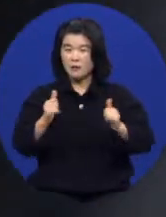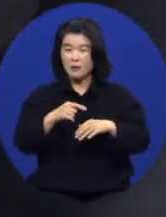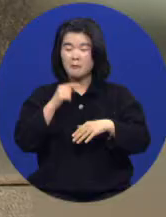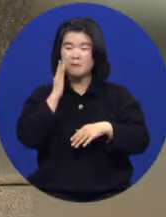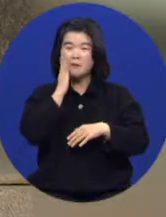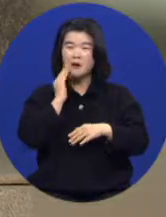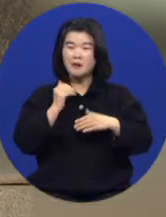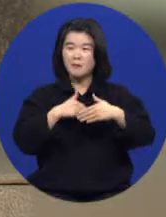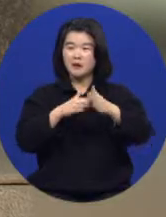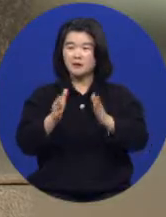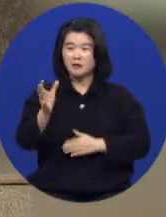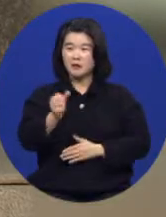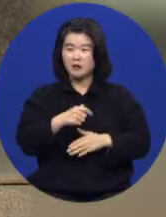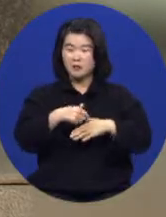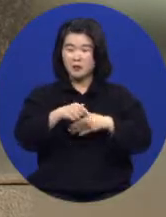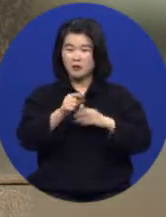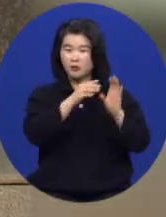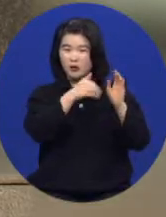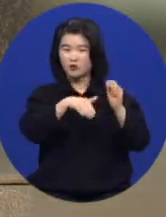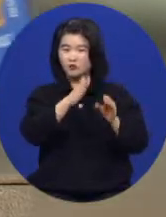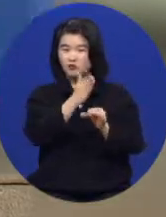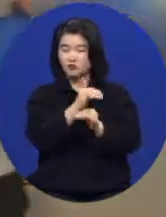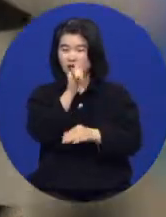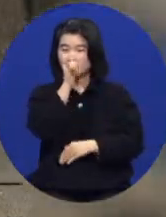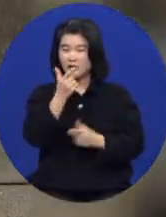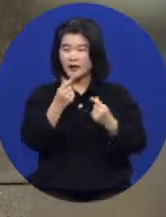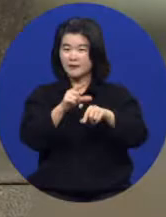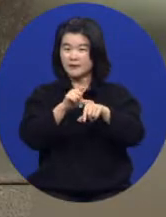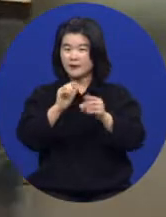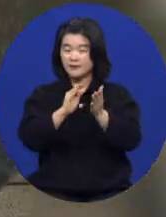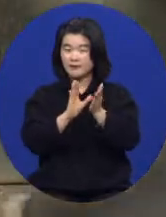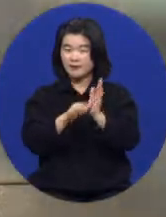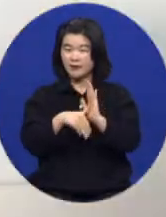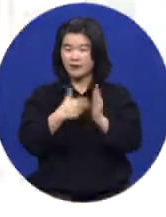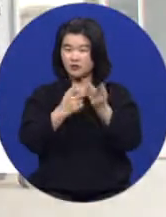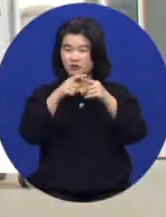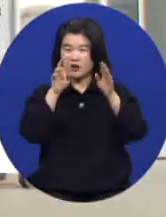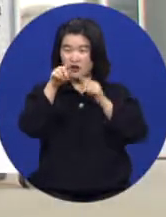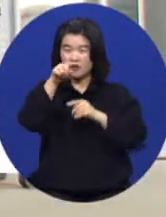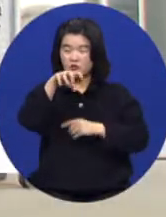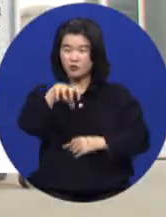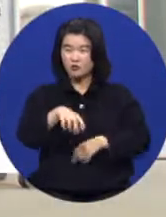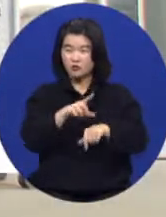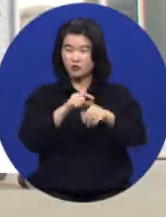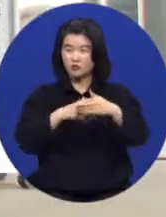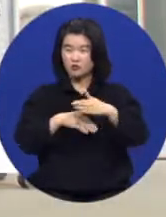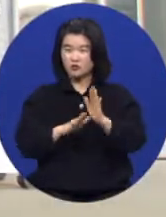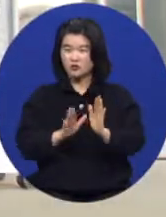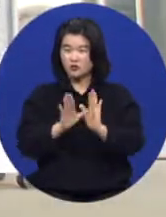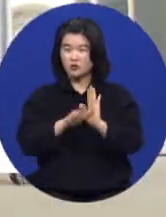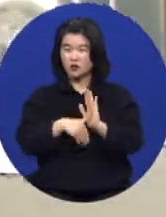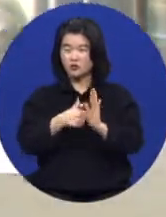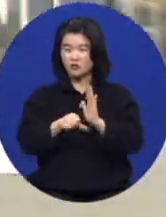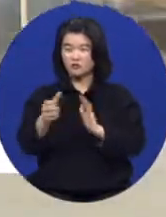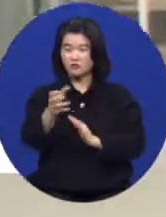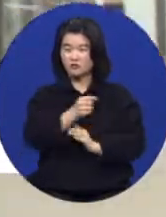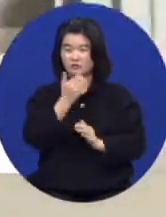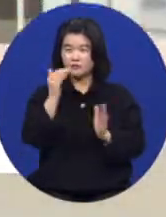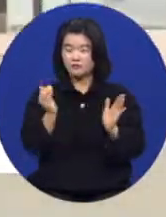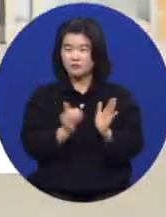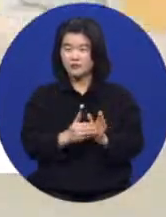파란색 박스들을 들고 줄지어 나옵니다. 같은 시각 제주대학교에 있는 현장 사무실에서도 압수수색이